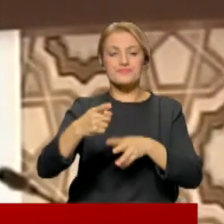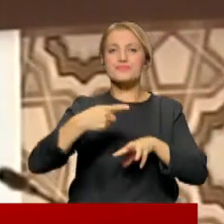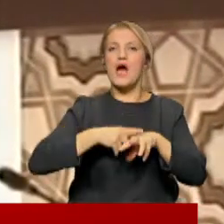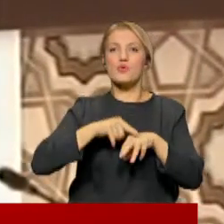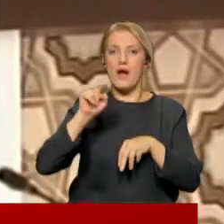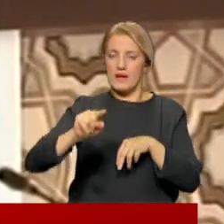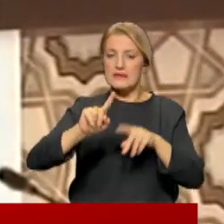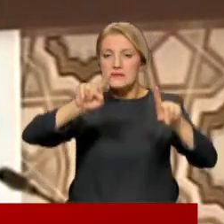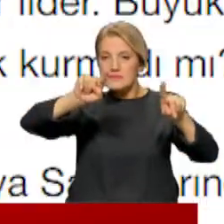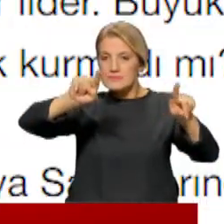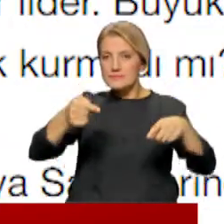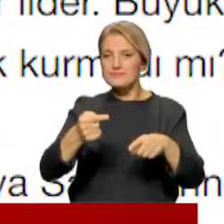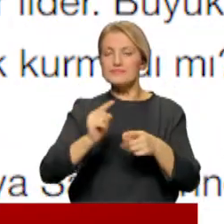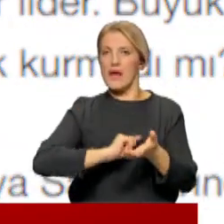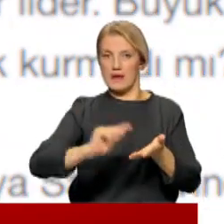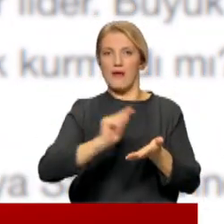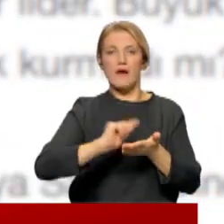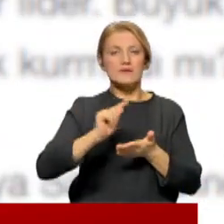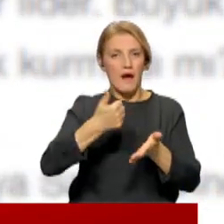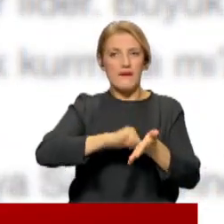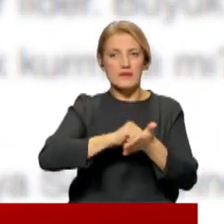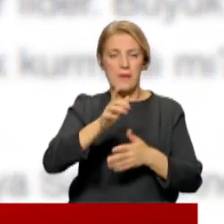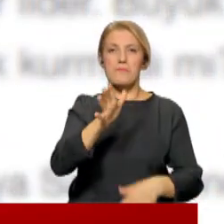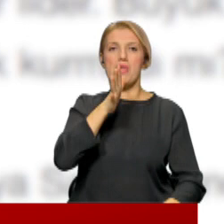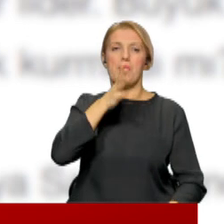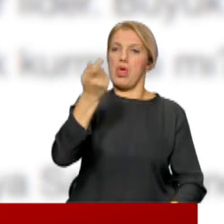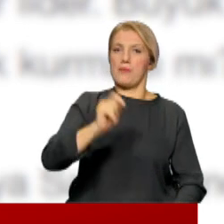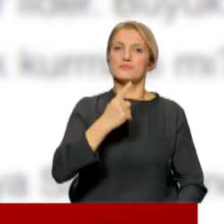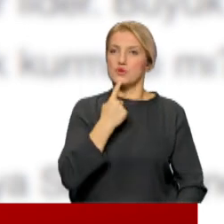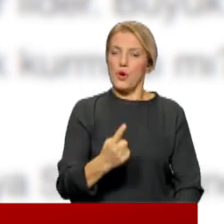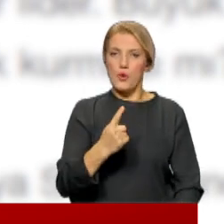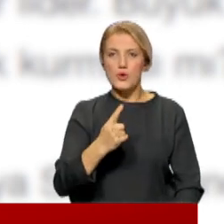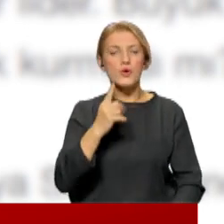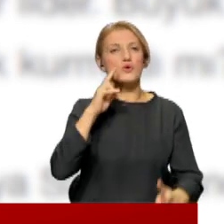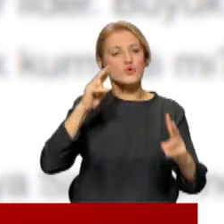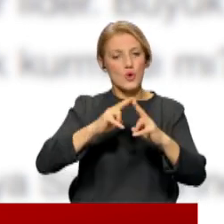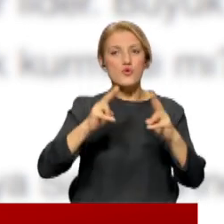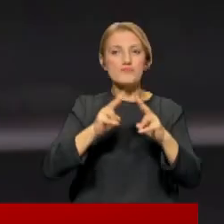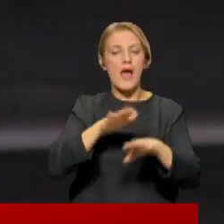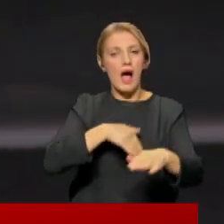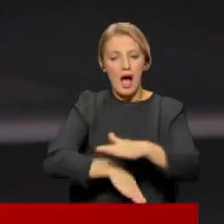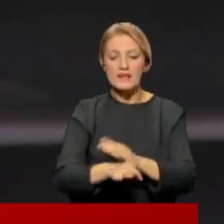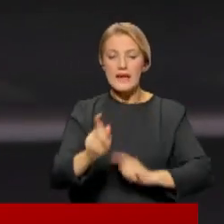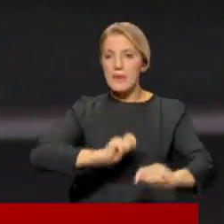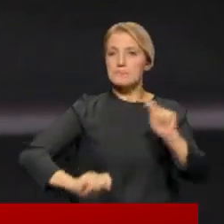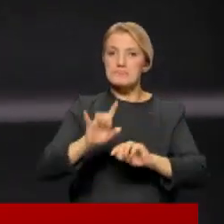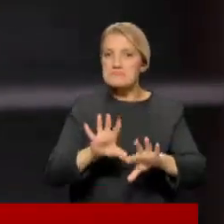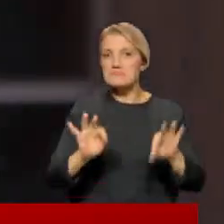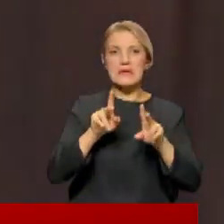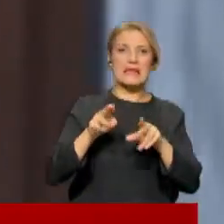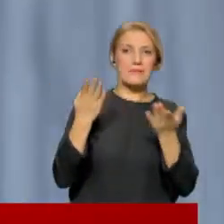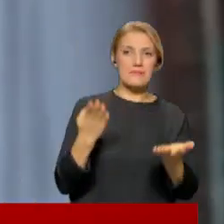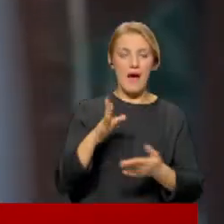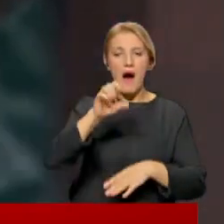Erdoğan'ın sözlerini tırnak içinde köşesine taşıması bilinçli diyor muhalefet görüşmeye zemin hazırlandığını söylüyor Cumhurbaşkanlığı